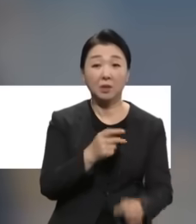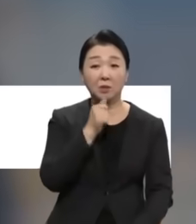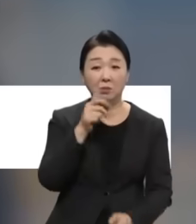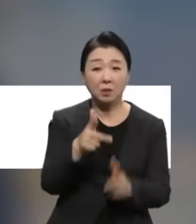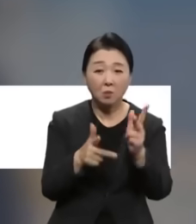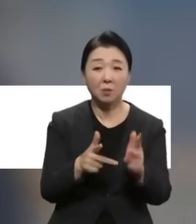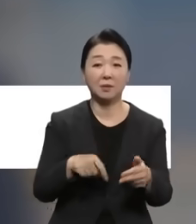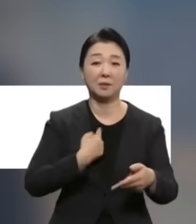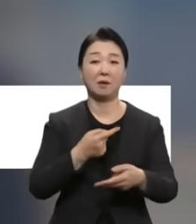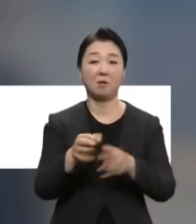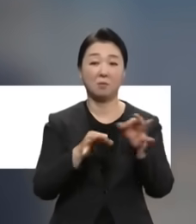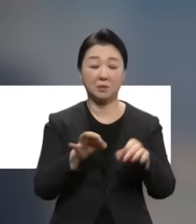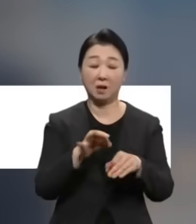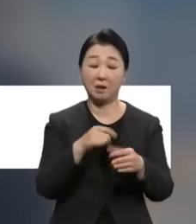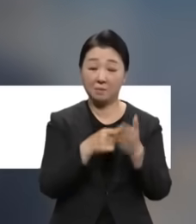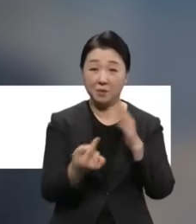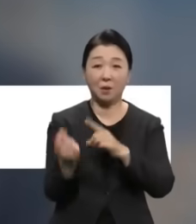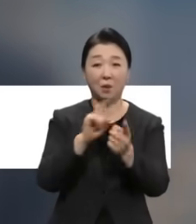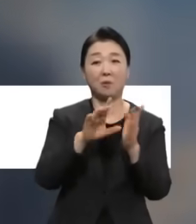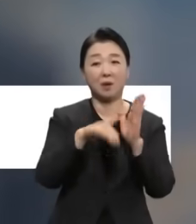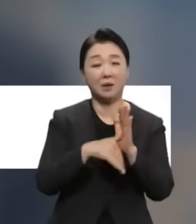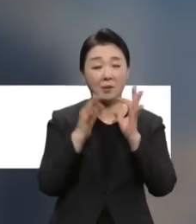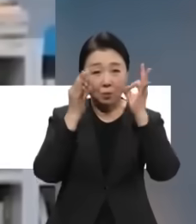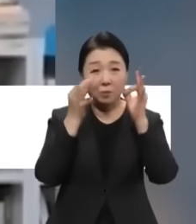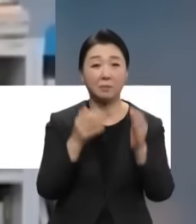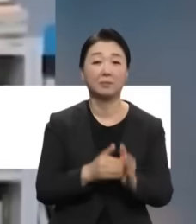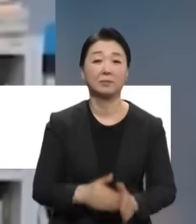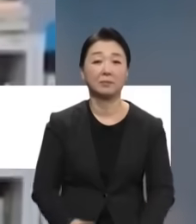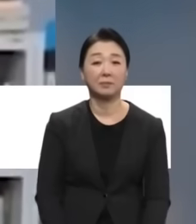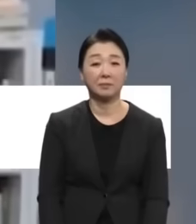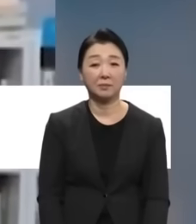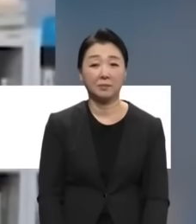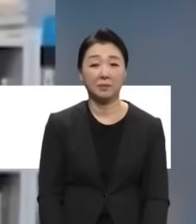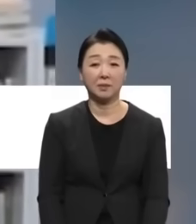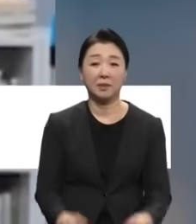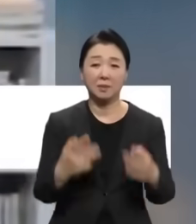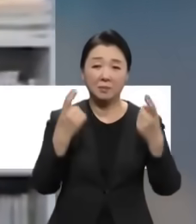소상공인 자영업자들 피해 회복하는 데 최선을 다할 겁니다.